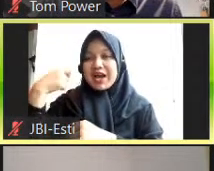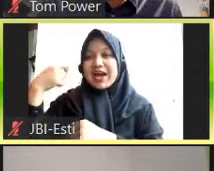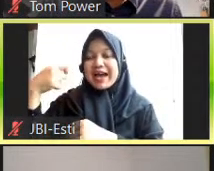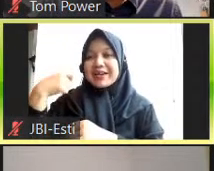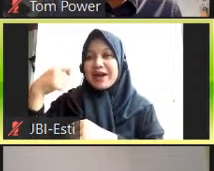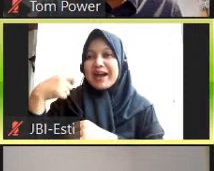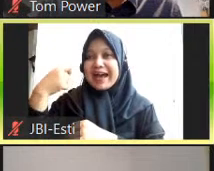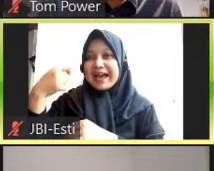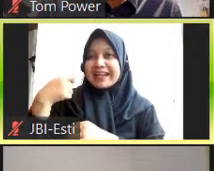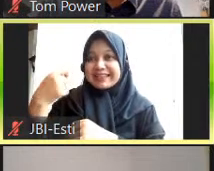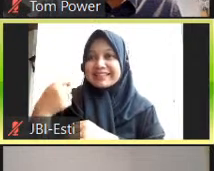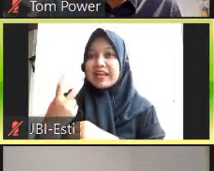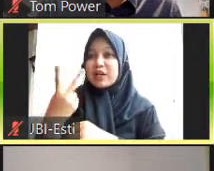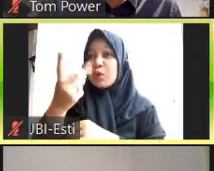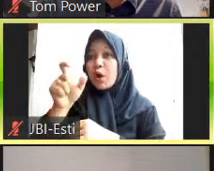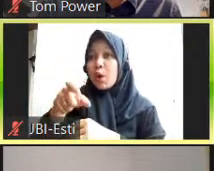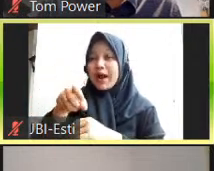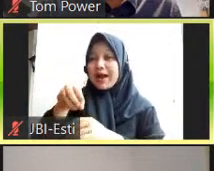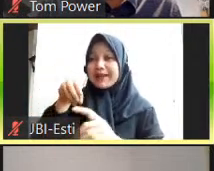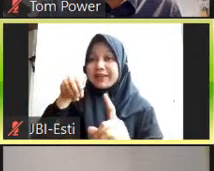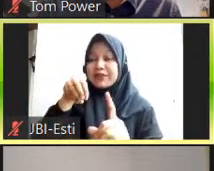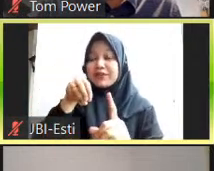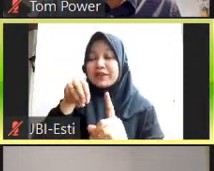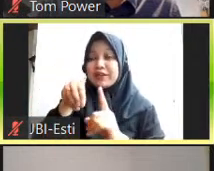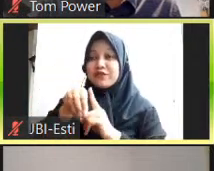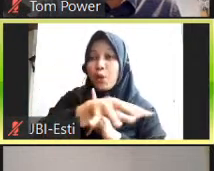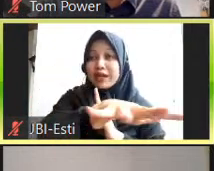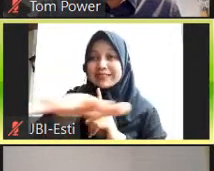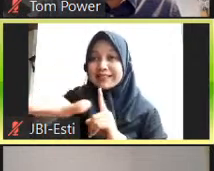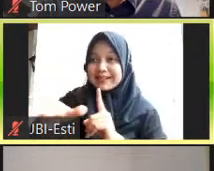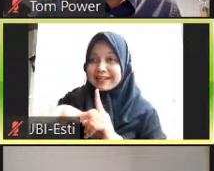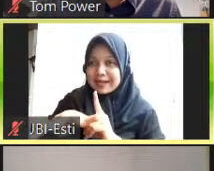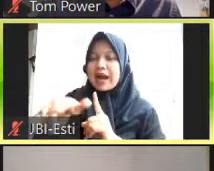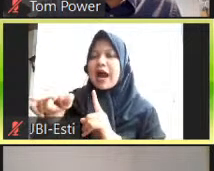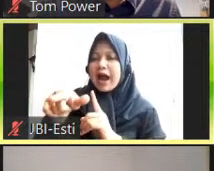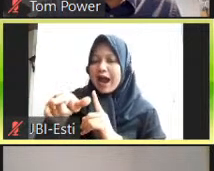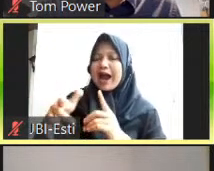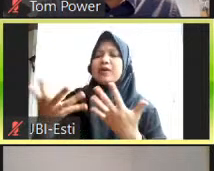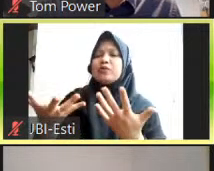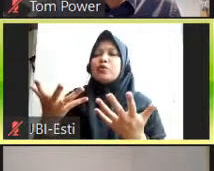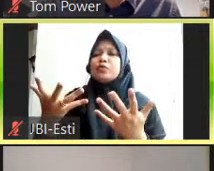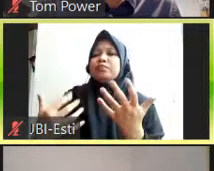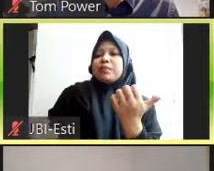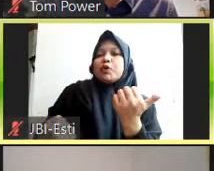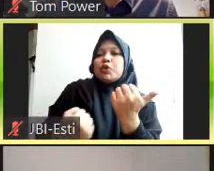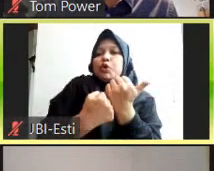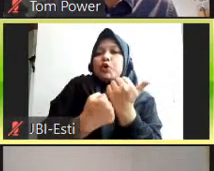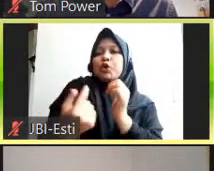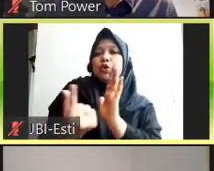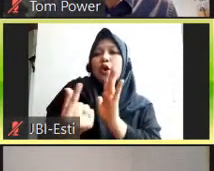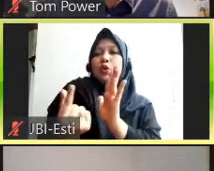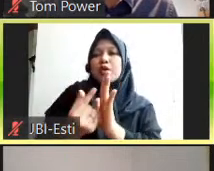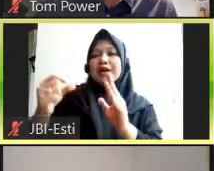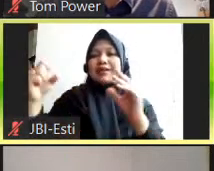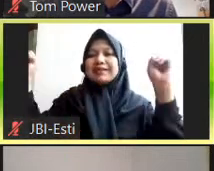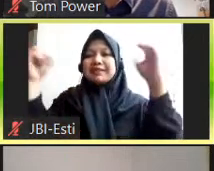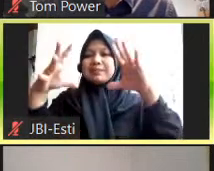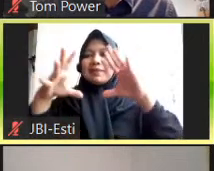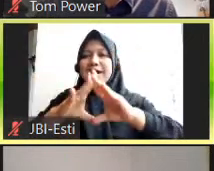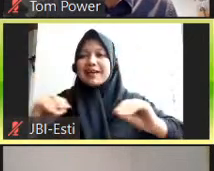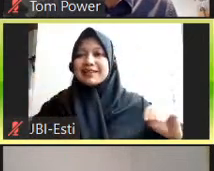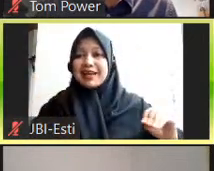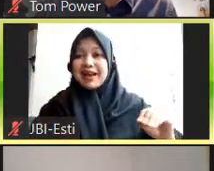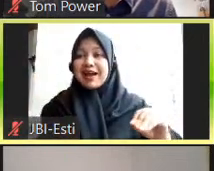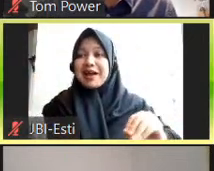mereka bersedia untuk memposting dukungan terhadap Undang-Undang Cipta Kerja dengan